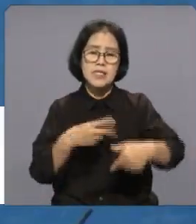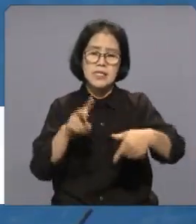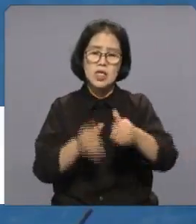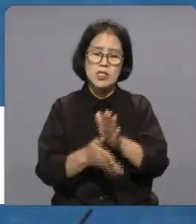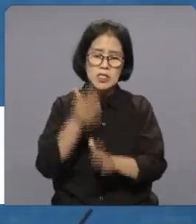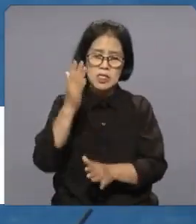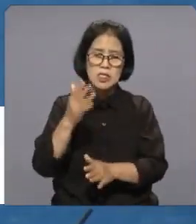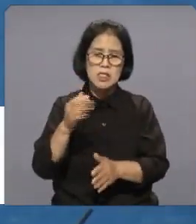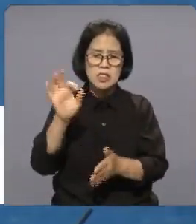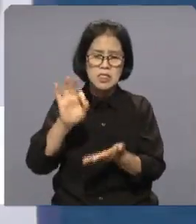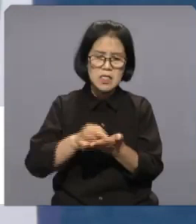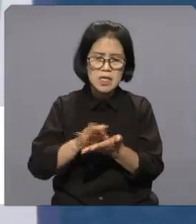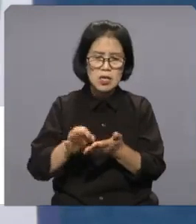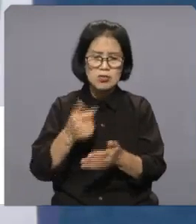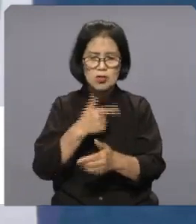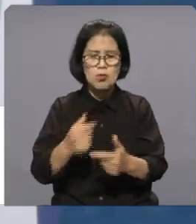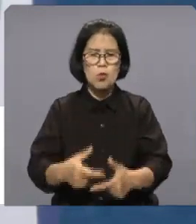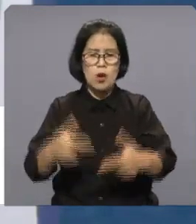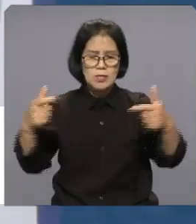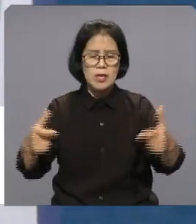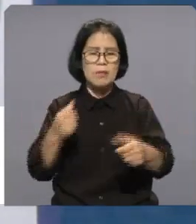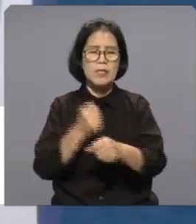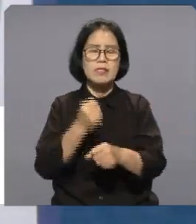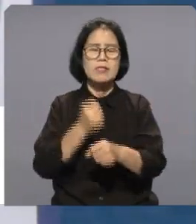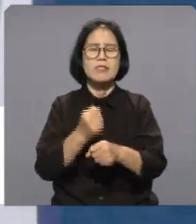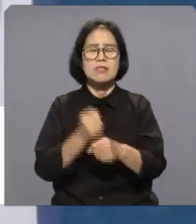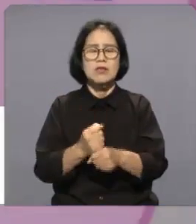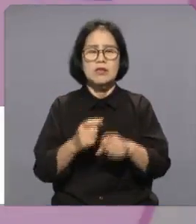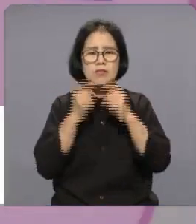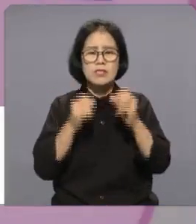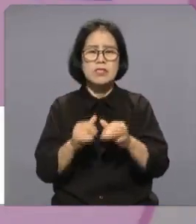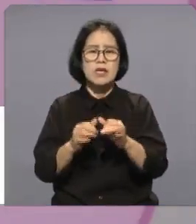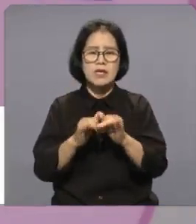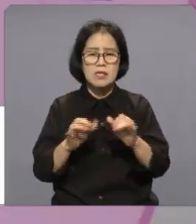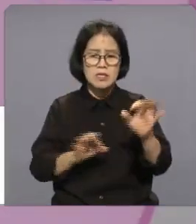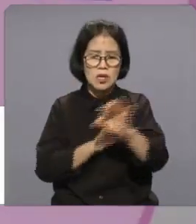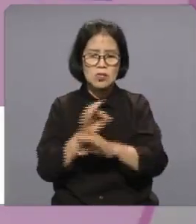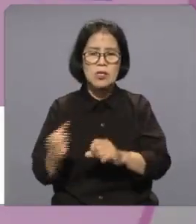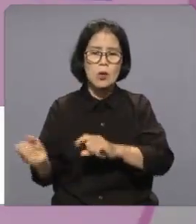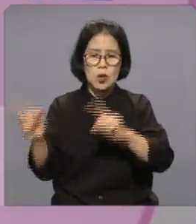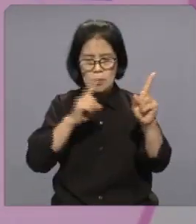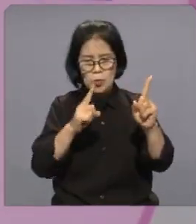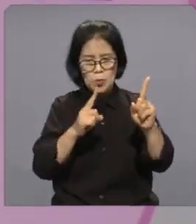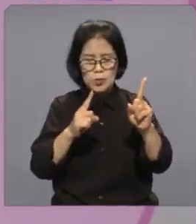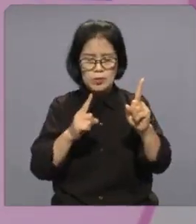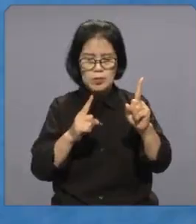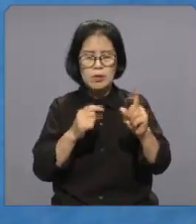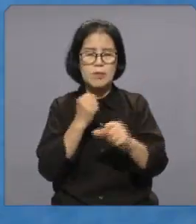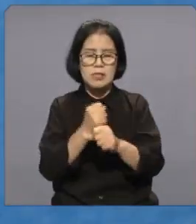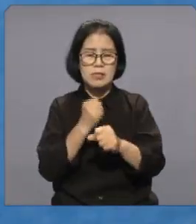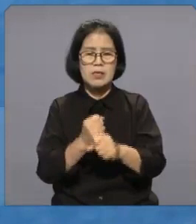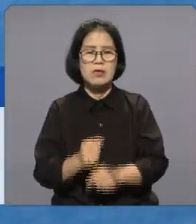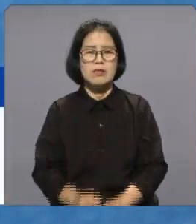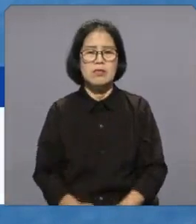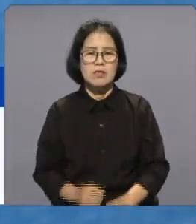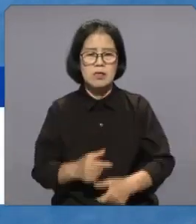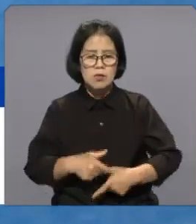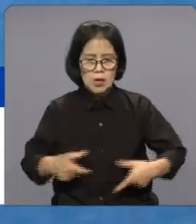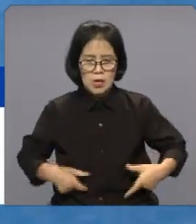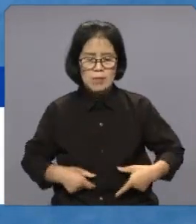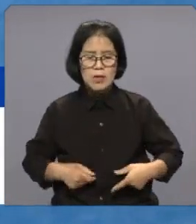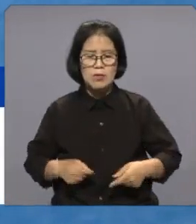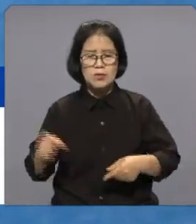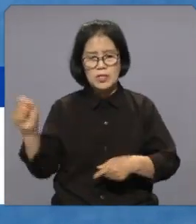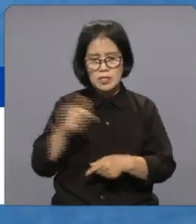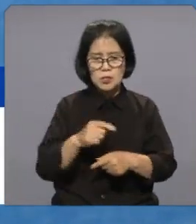시 재정을 대규모 확장적으로 편성해 민생경제 회복에 마중물로 삼겠다는 것. 과감하고 신속한